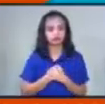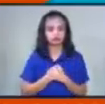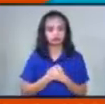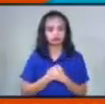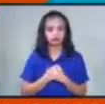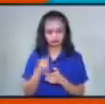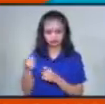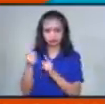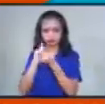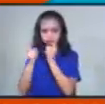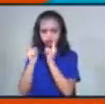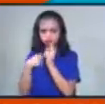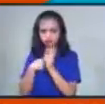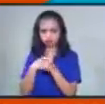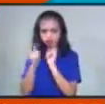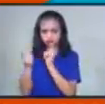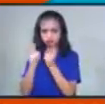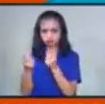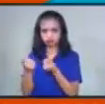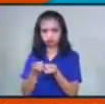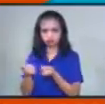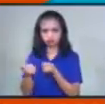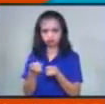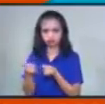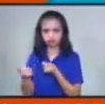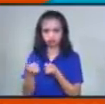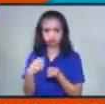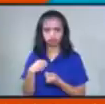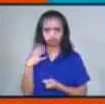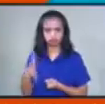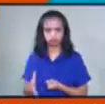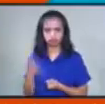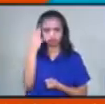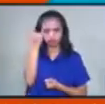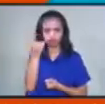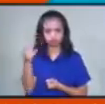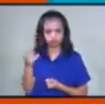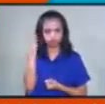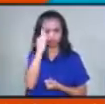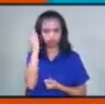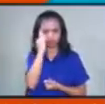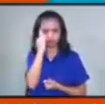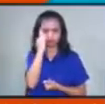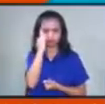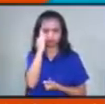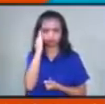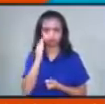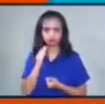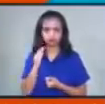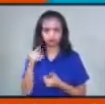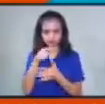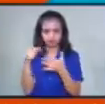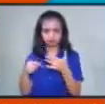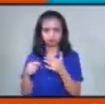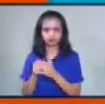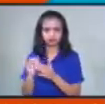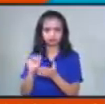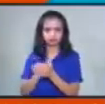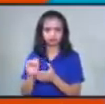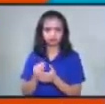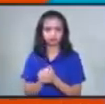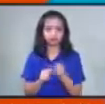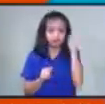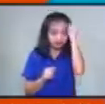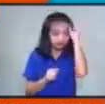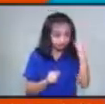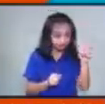Sir, kausapin ko ang admin officer namin dyan kasi siyang nakakaalam sa mga bagay na yan. Ang sa akin,